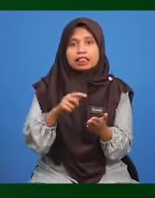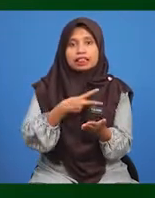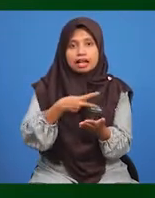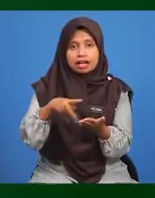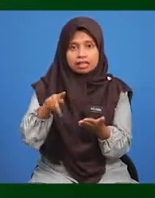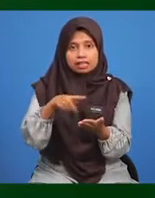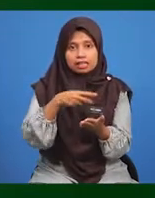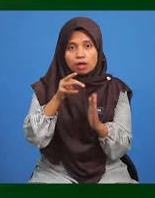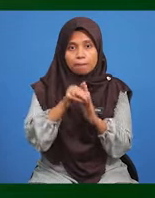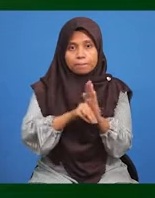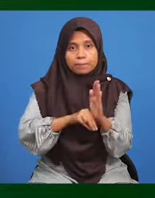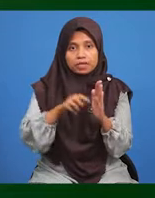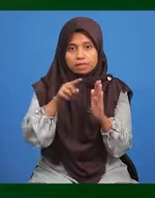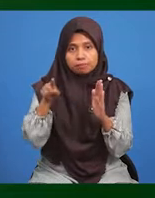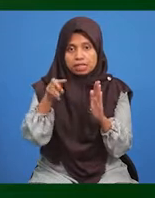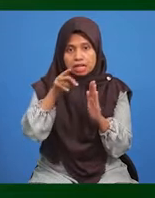menyanyi-nyanyi.